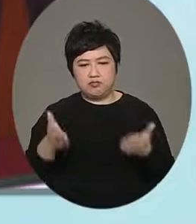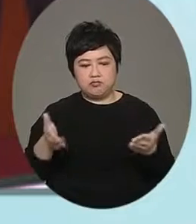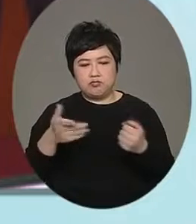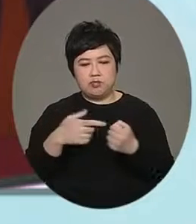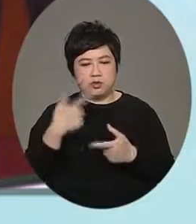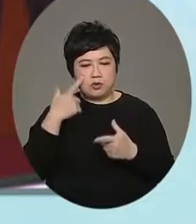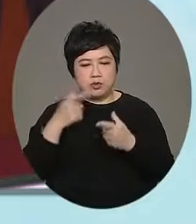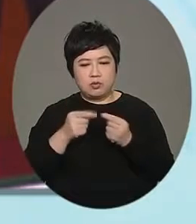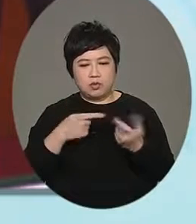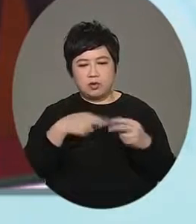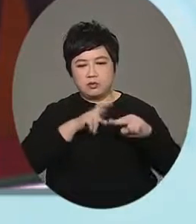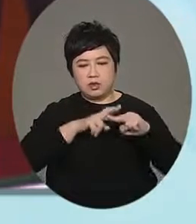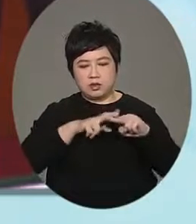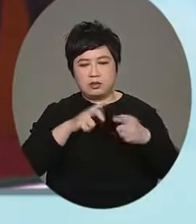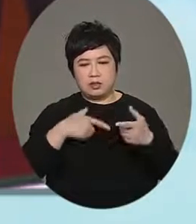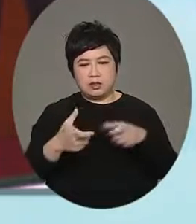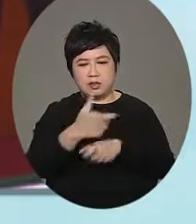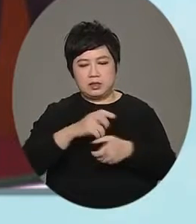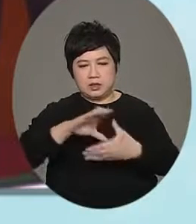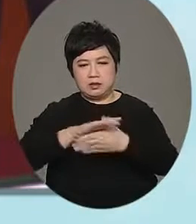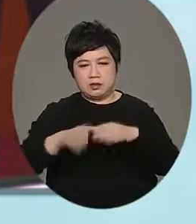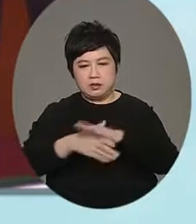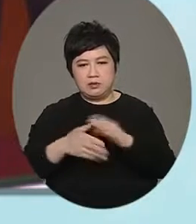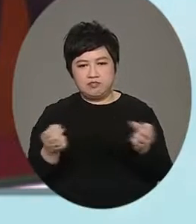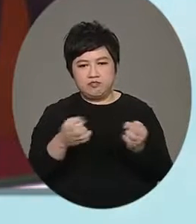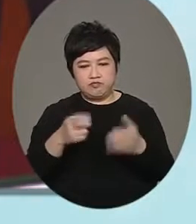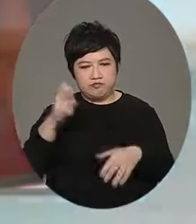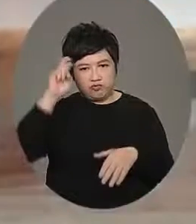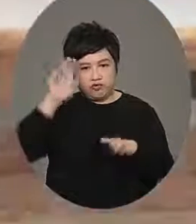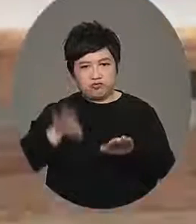济文化交流合作等开展调研协商。